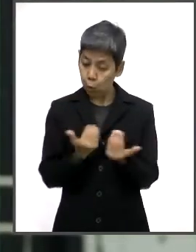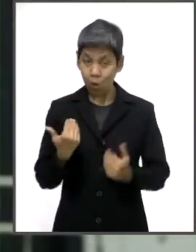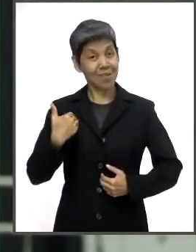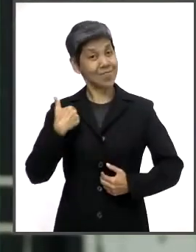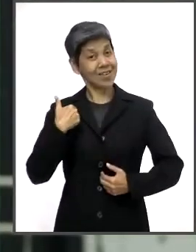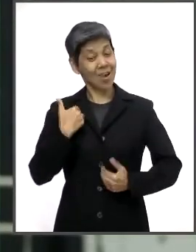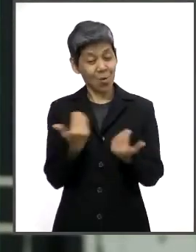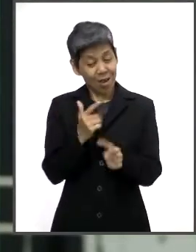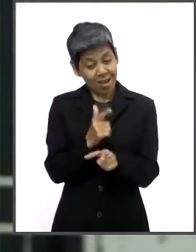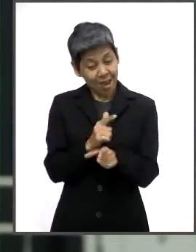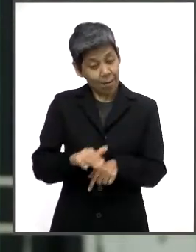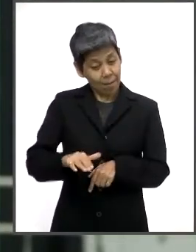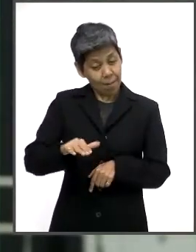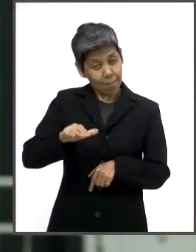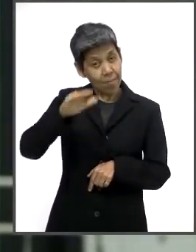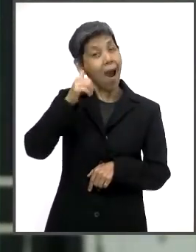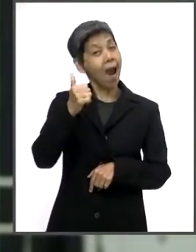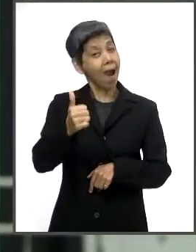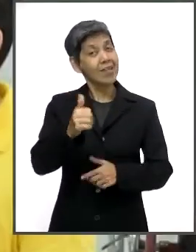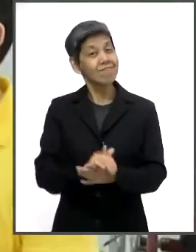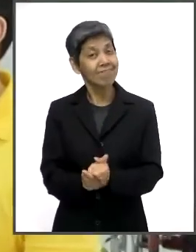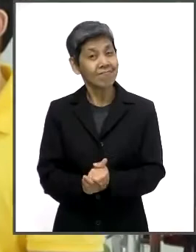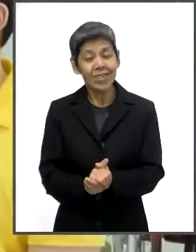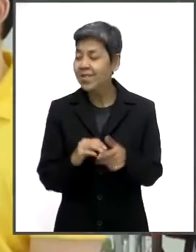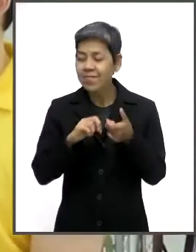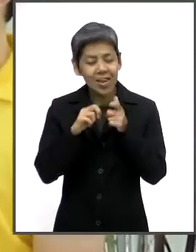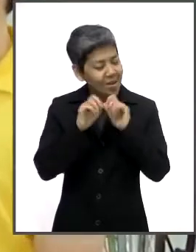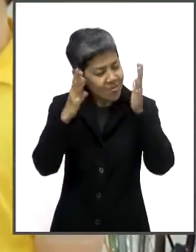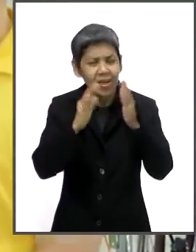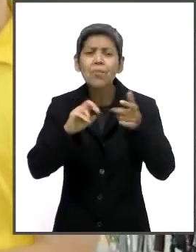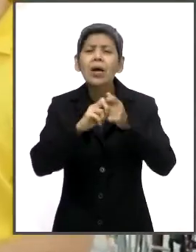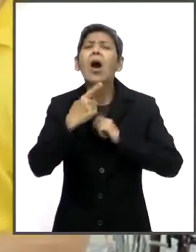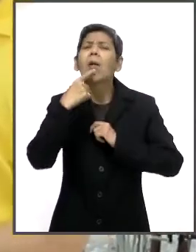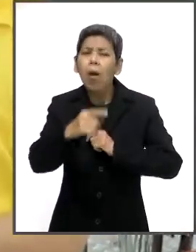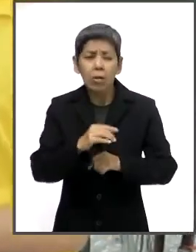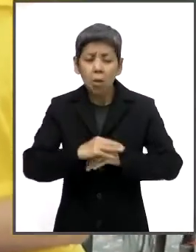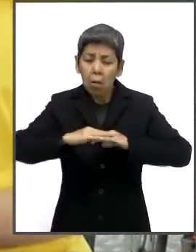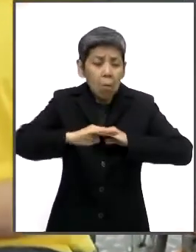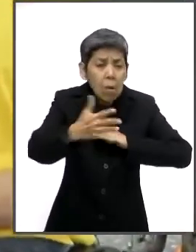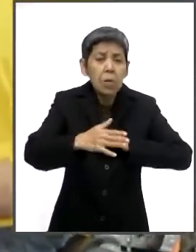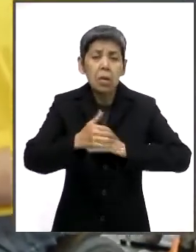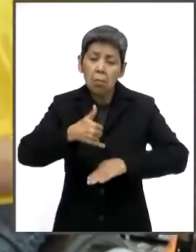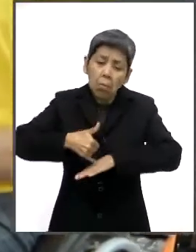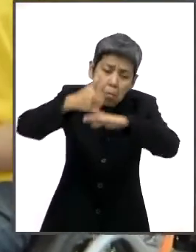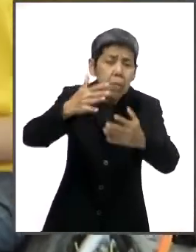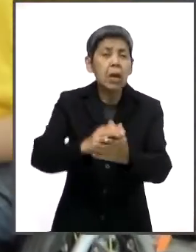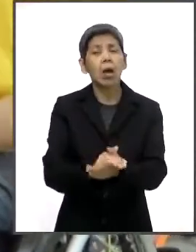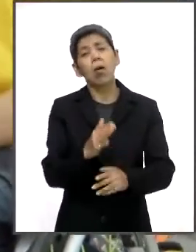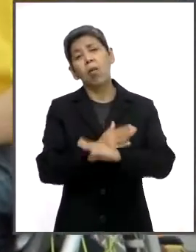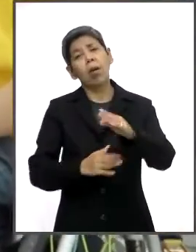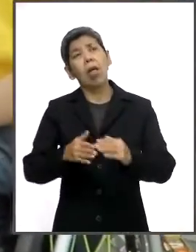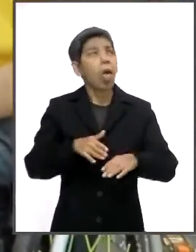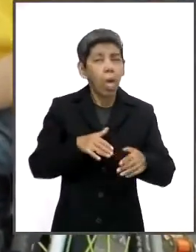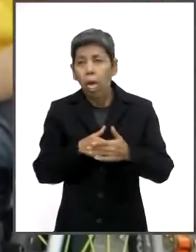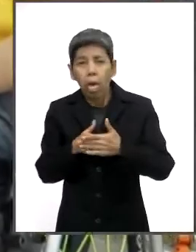ามารถมีลูกน้อยได้แล้วดูแลเขาจนเติบโตได้อะไรเงี้ยไม่มีอุปสรรคค่ะอุปสรรคอย่างที่บอกถ้าไม่มีสิ่งอำนวยความสะดวกให้พวกเรา